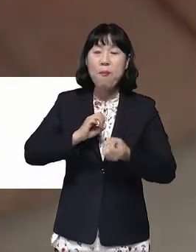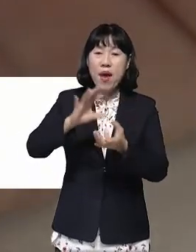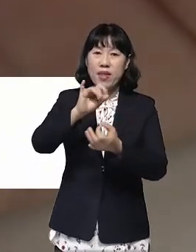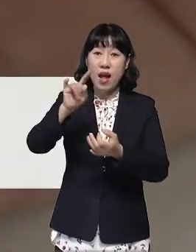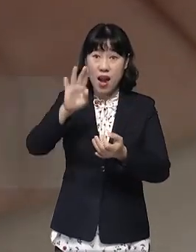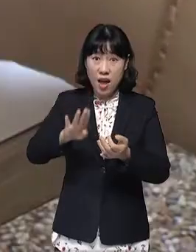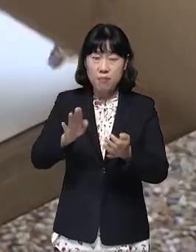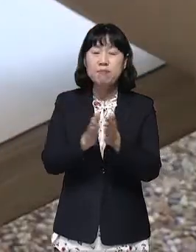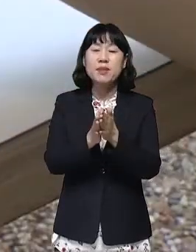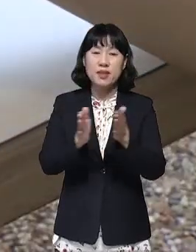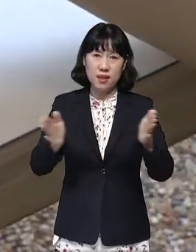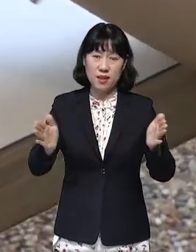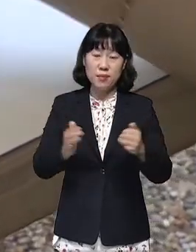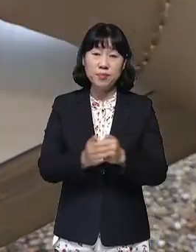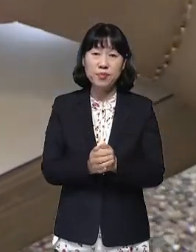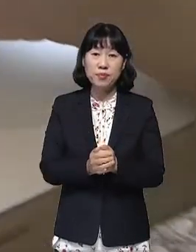출시했습니다.